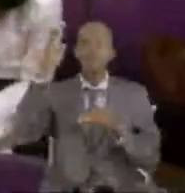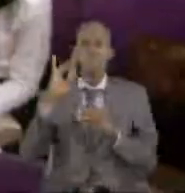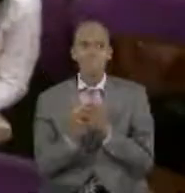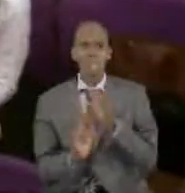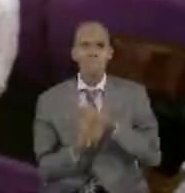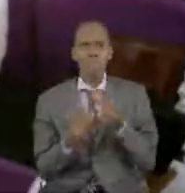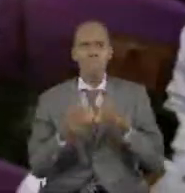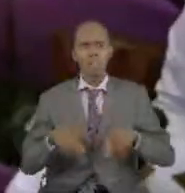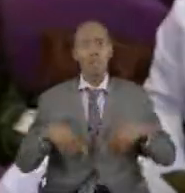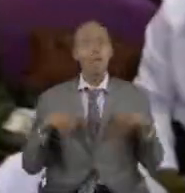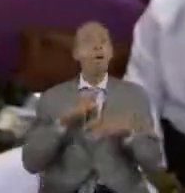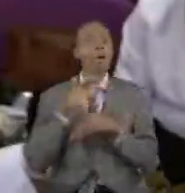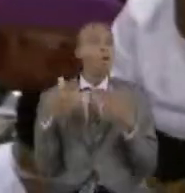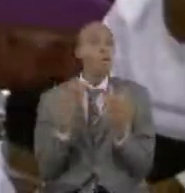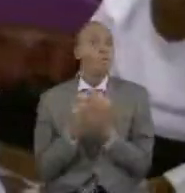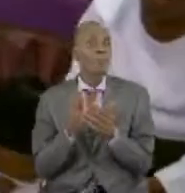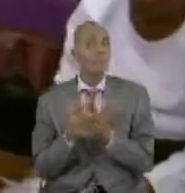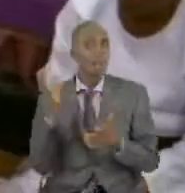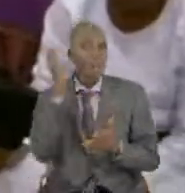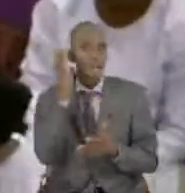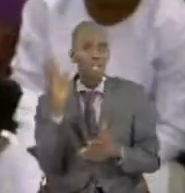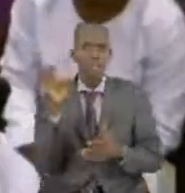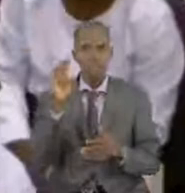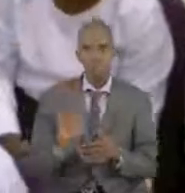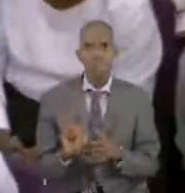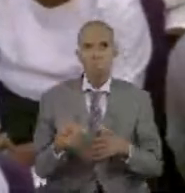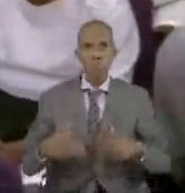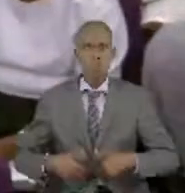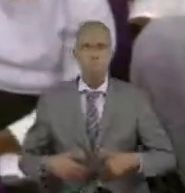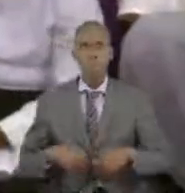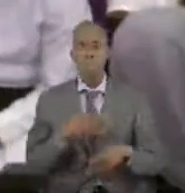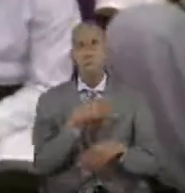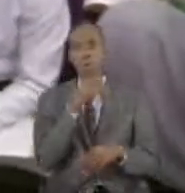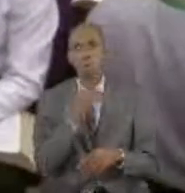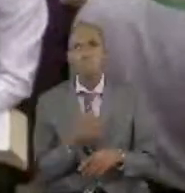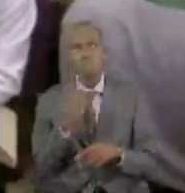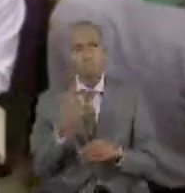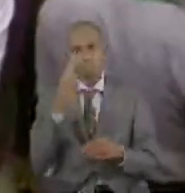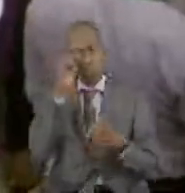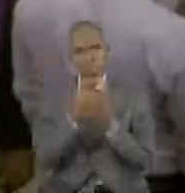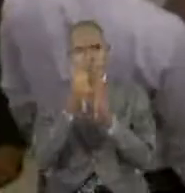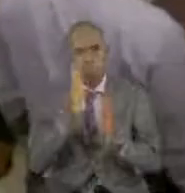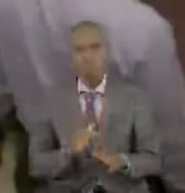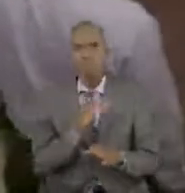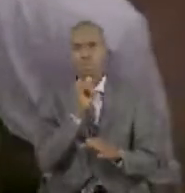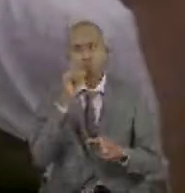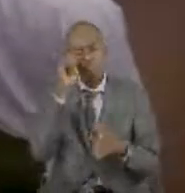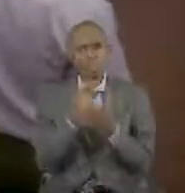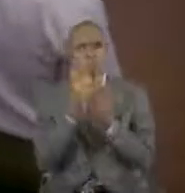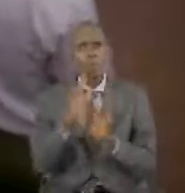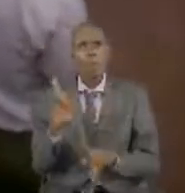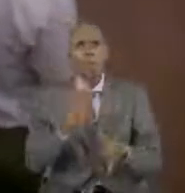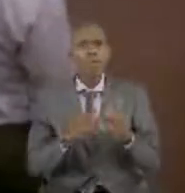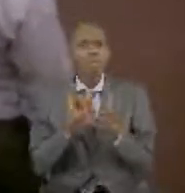il entendait les jeunes élèves ya tout ce qu il entendait les croyants et les incroyants tout ce qu il entendait qui